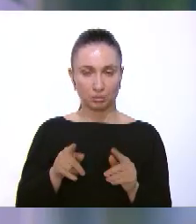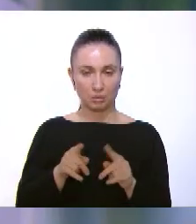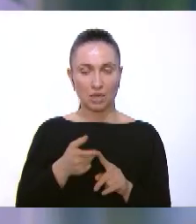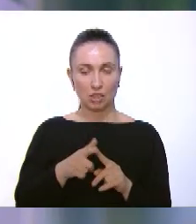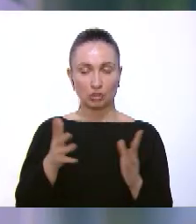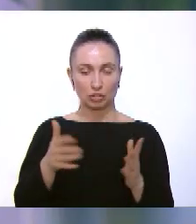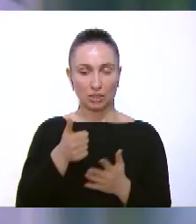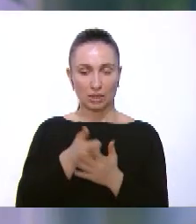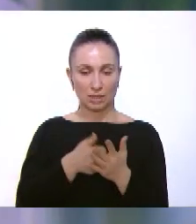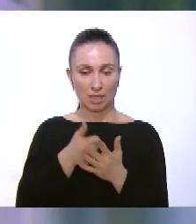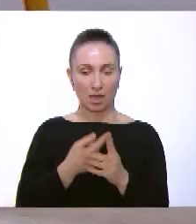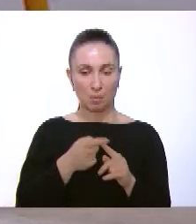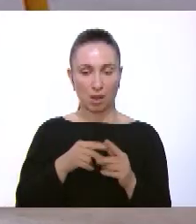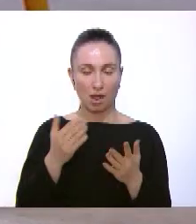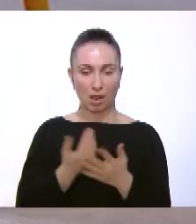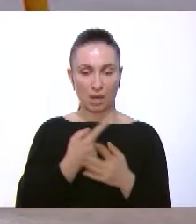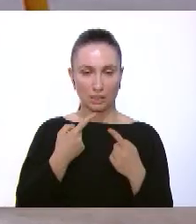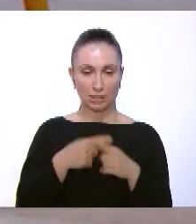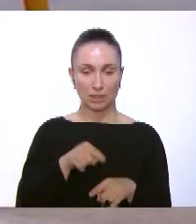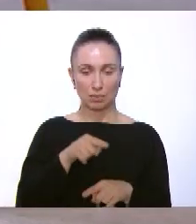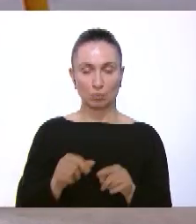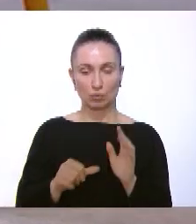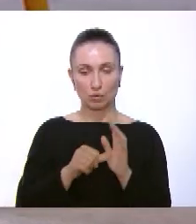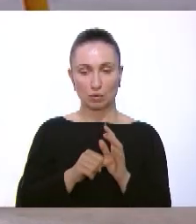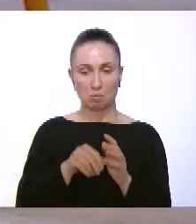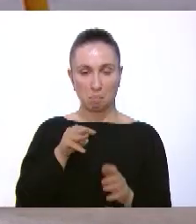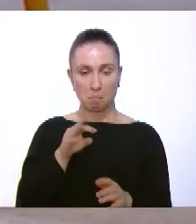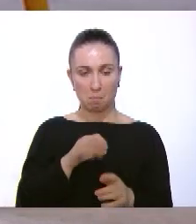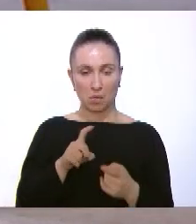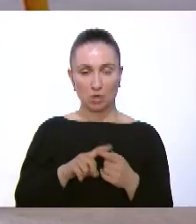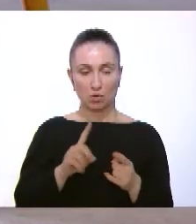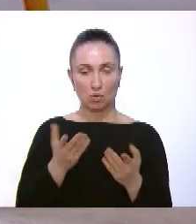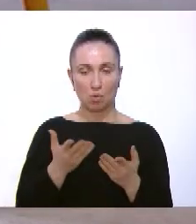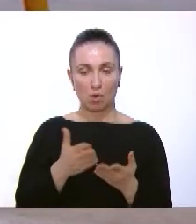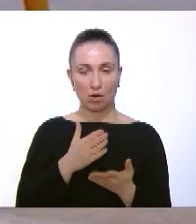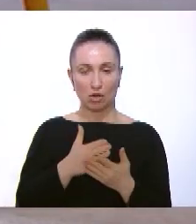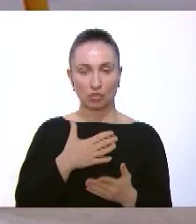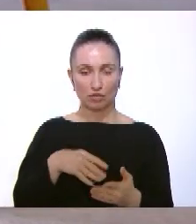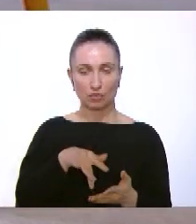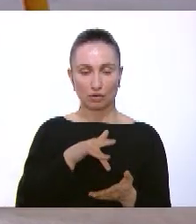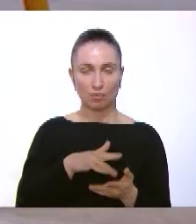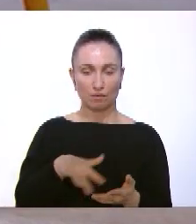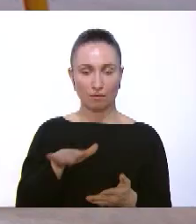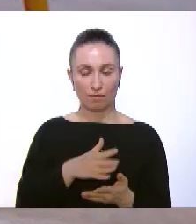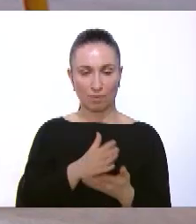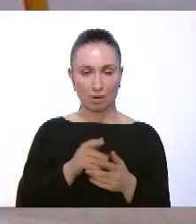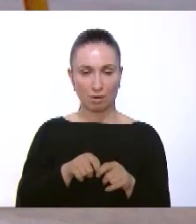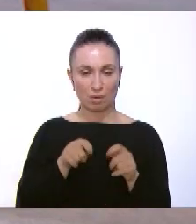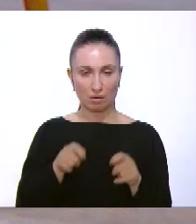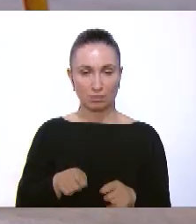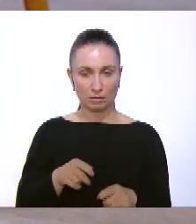დიდი დამსახურება იმ ახალი ტექნოლოგიებისა და მეთოდების, რომელიც ჩვენს ქვეყანაში